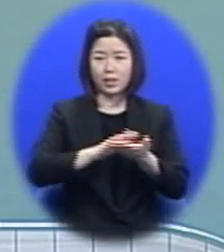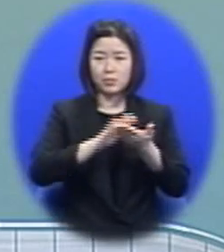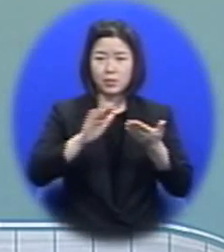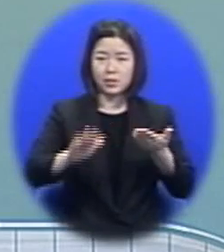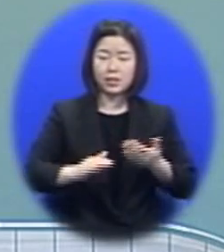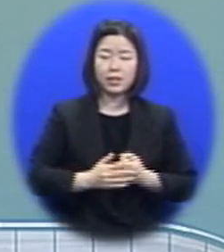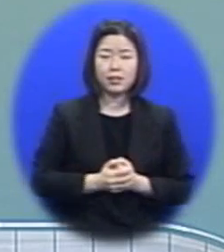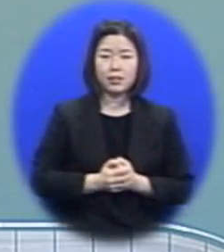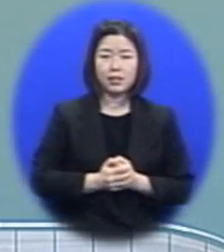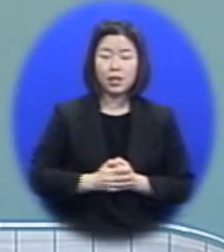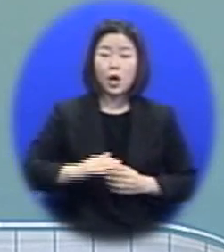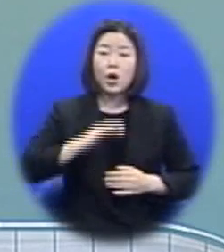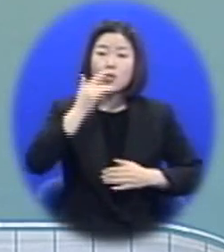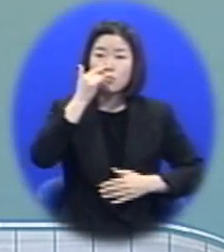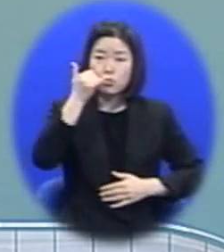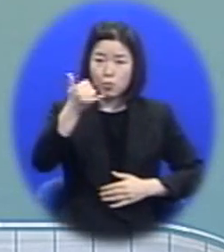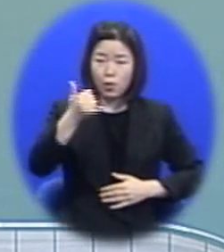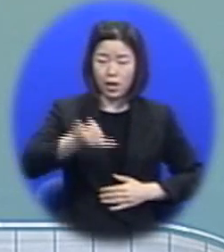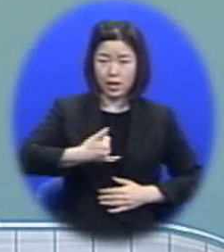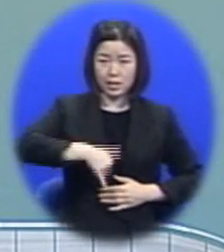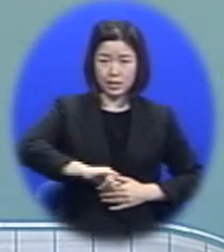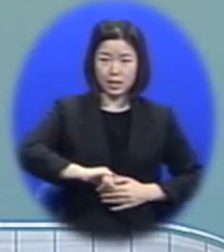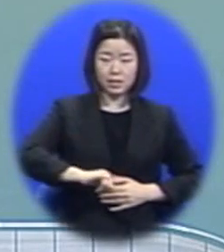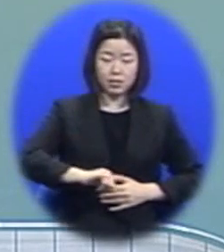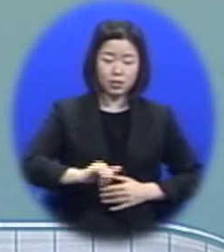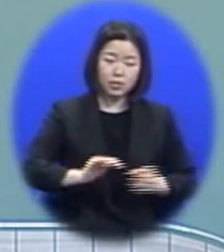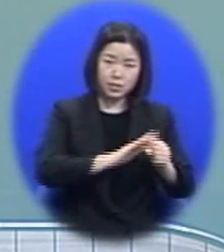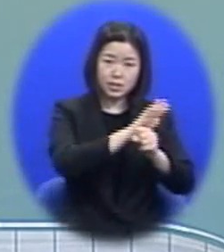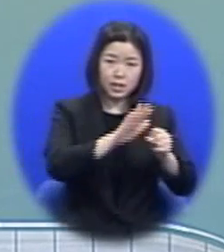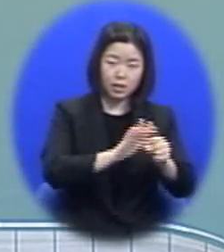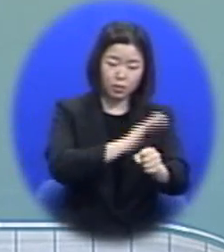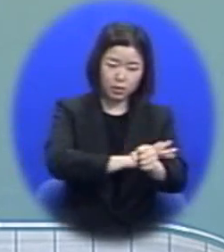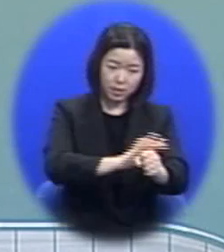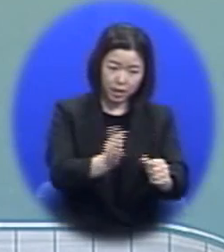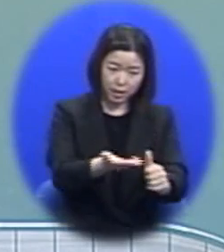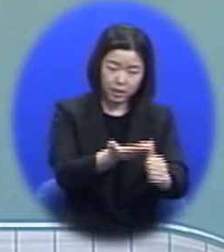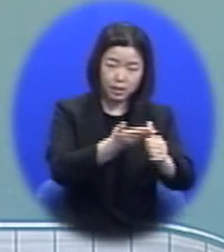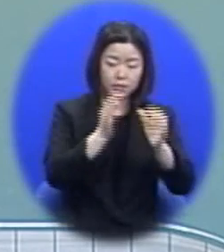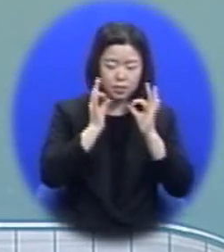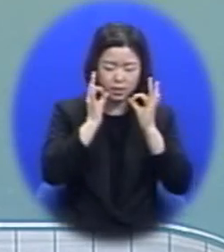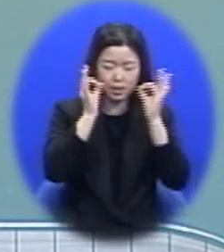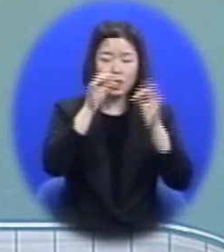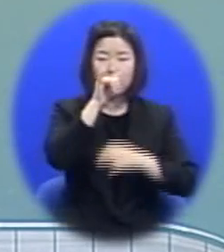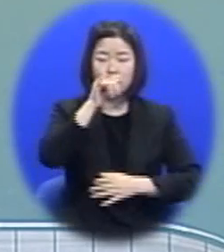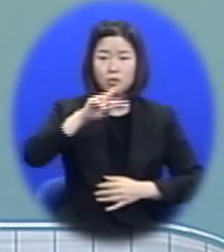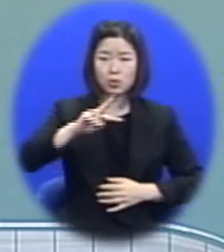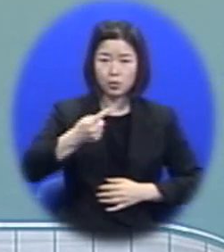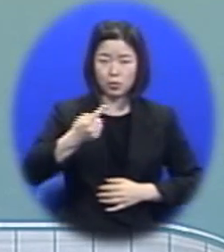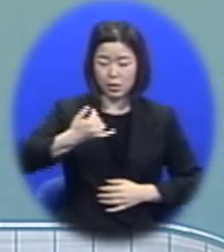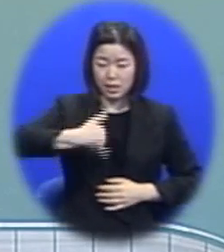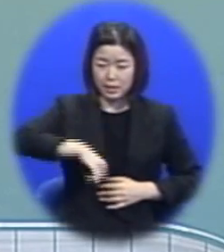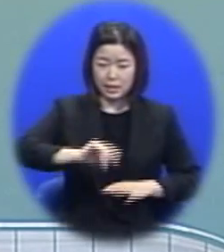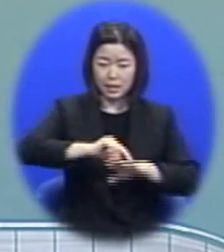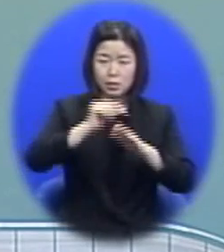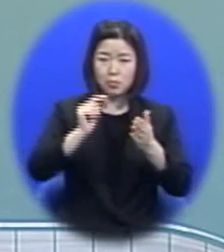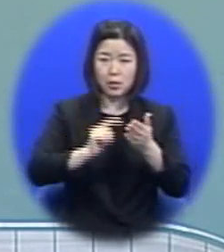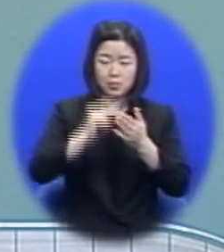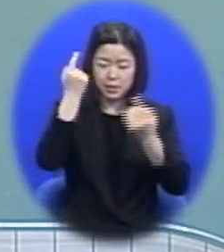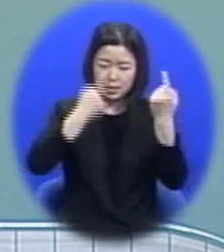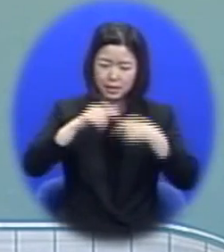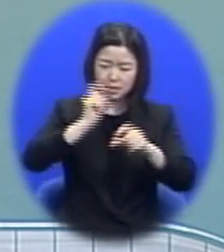않습니다 부모가 자녀를 사랑하고 또 잘 기르려고 애를 쓰는데도 자녀들의 마음에 상처를 더 깊이